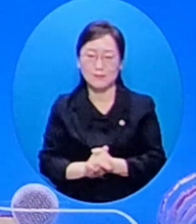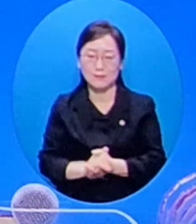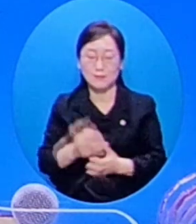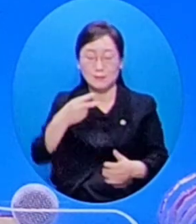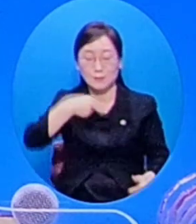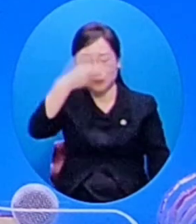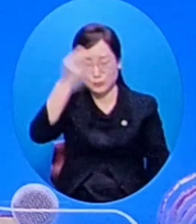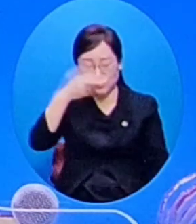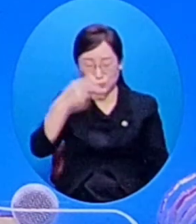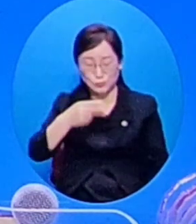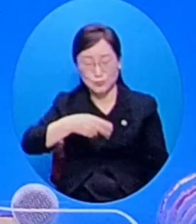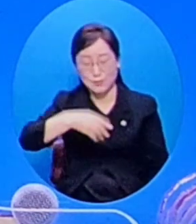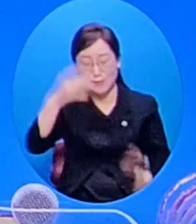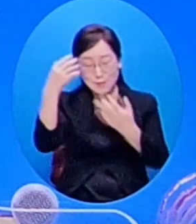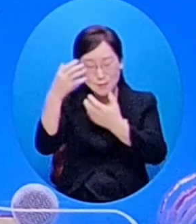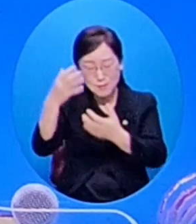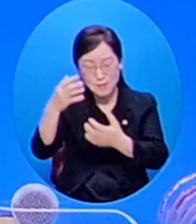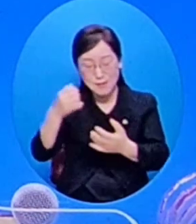술을 마시고 나서 새로 한탄하면서